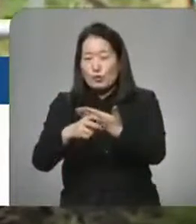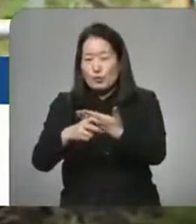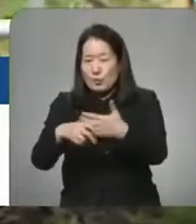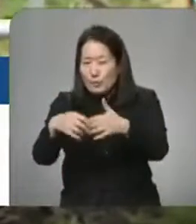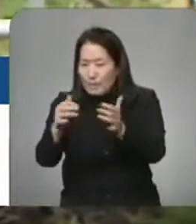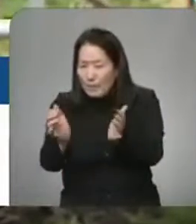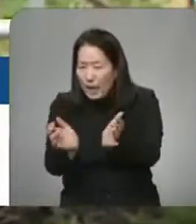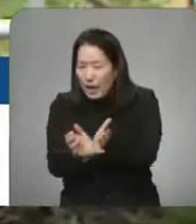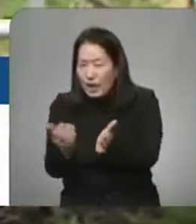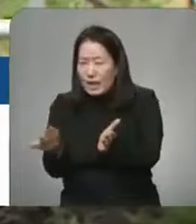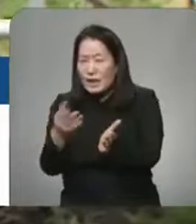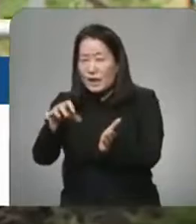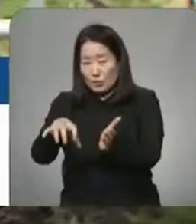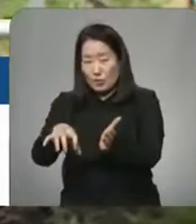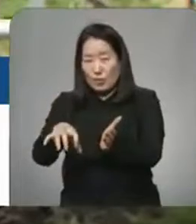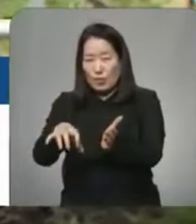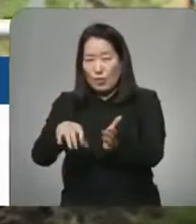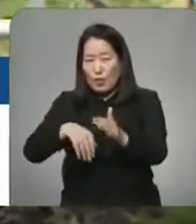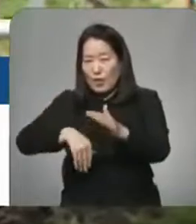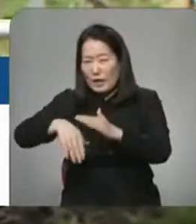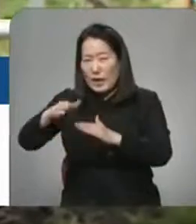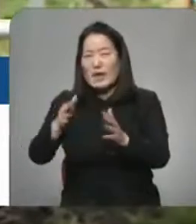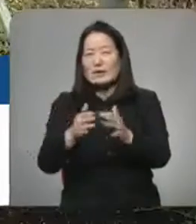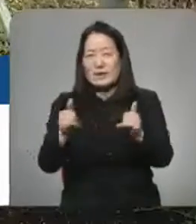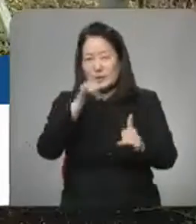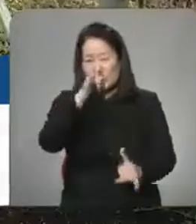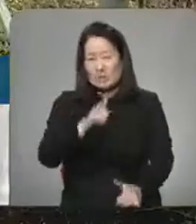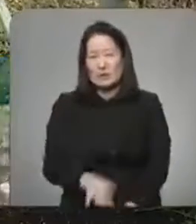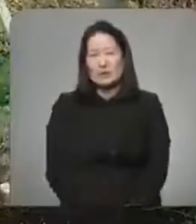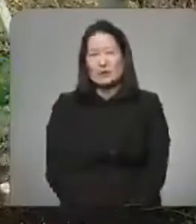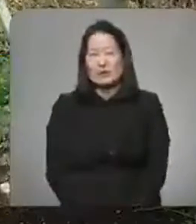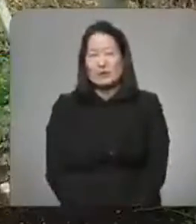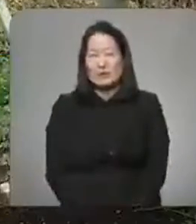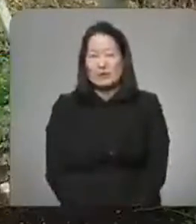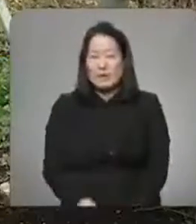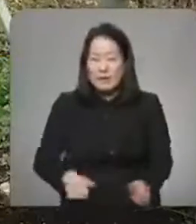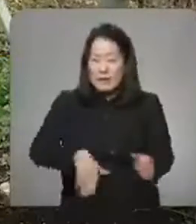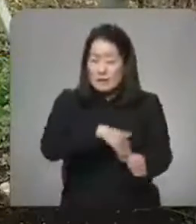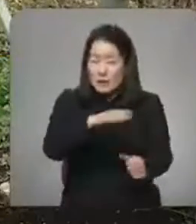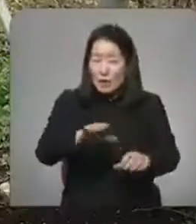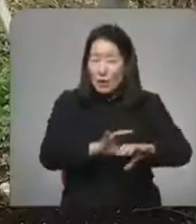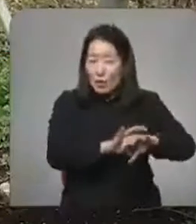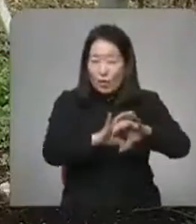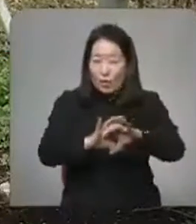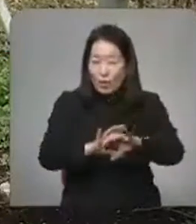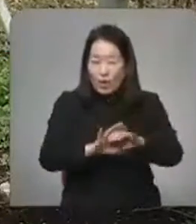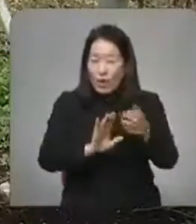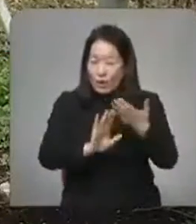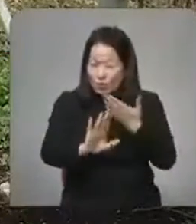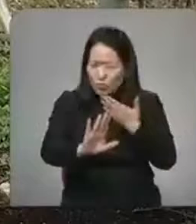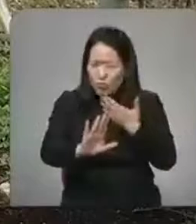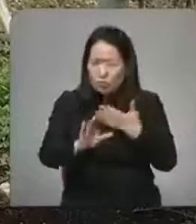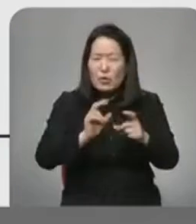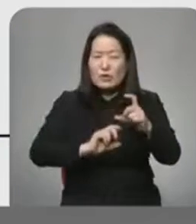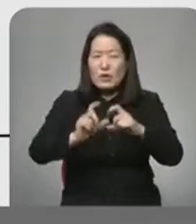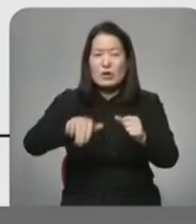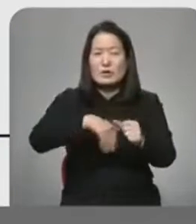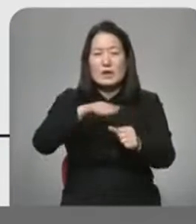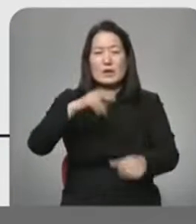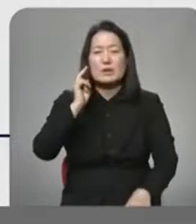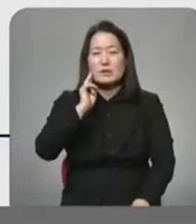용역업체 될 그런 쪽으로 가는 친구들도 있구요 이런 현상은 코로나 192 후 더 심해졌습니다